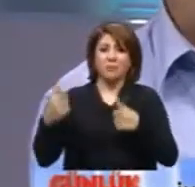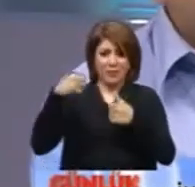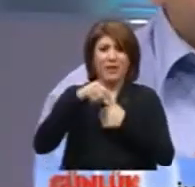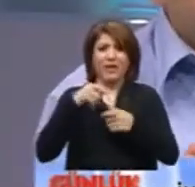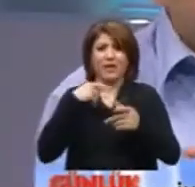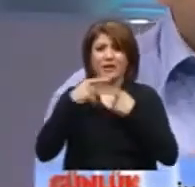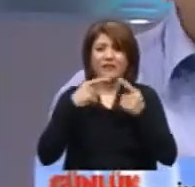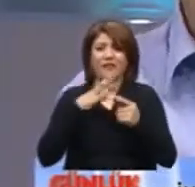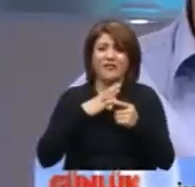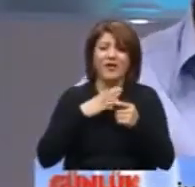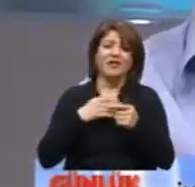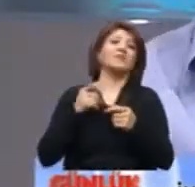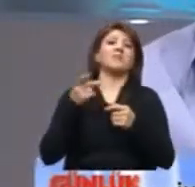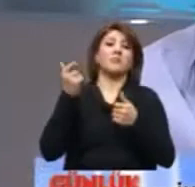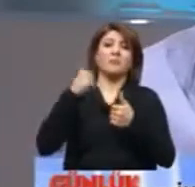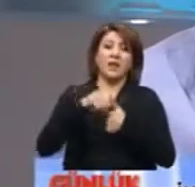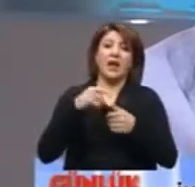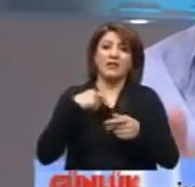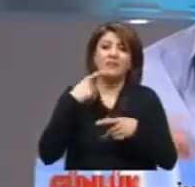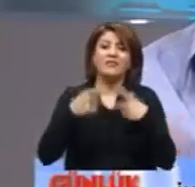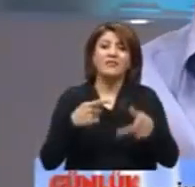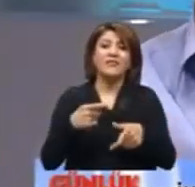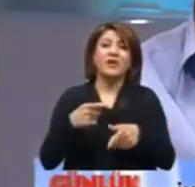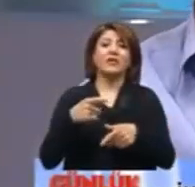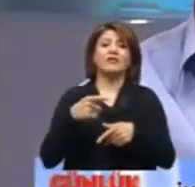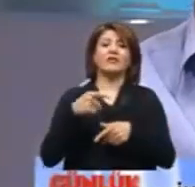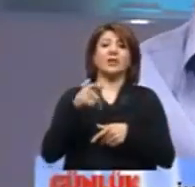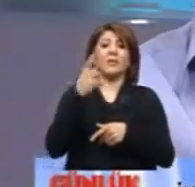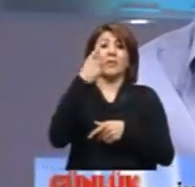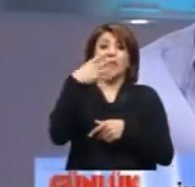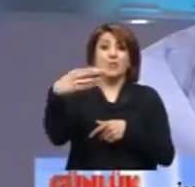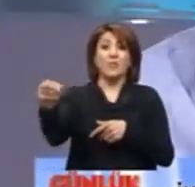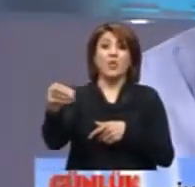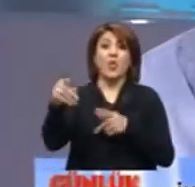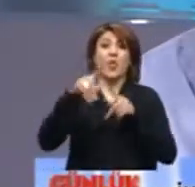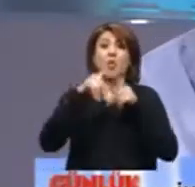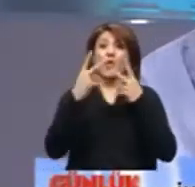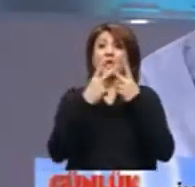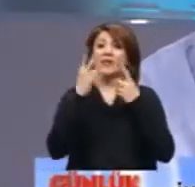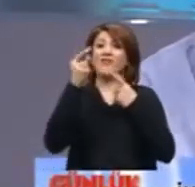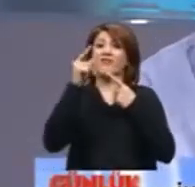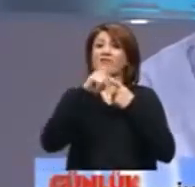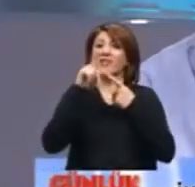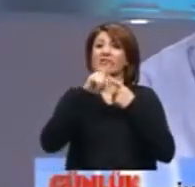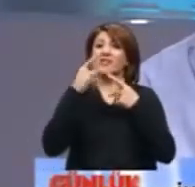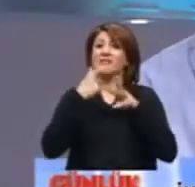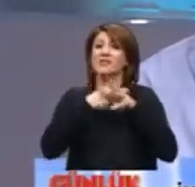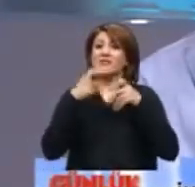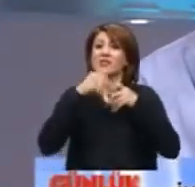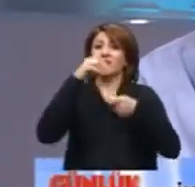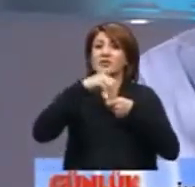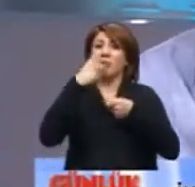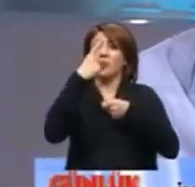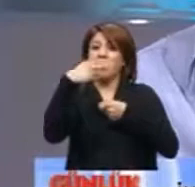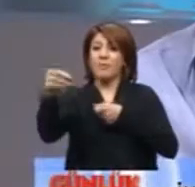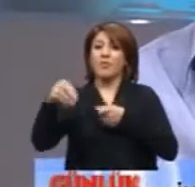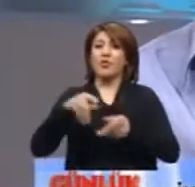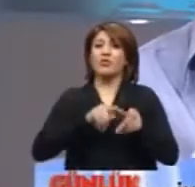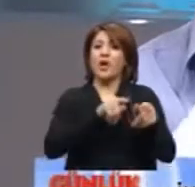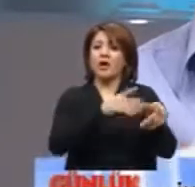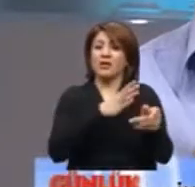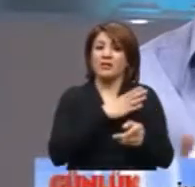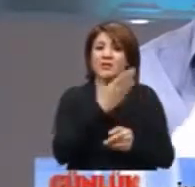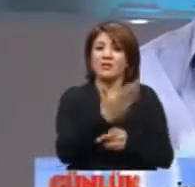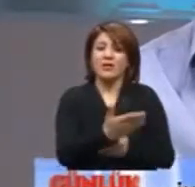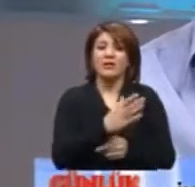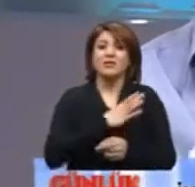mi? Takip etmedim ama gene mi? 1 milyon takipçisi var Twitter'da. Doğru. Çok takip eden insanlar. O bir... Tam inan ben de okumadım.